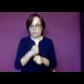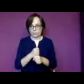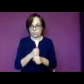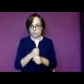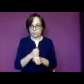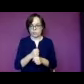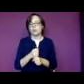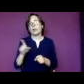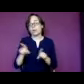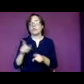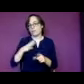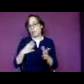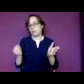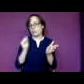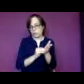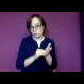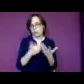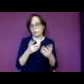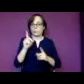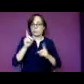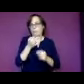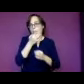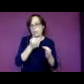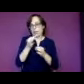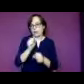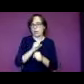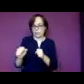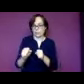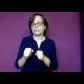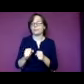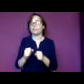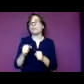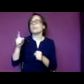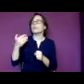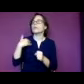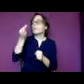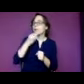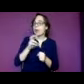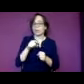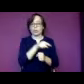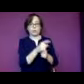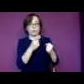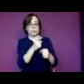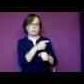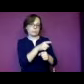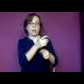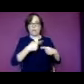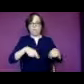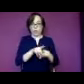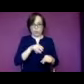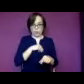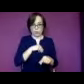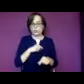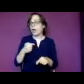warto dodać, bo często takie pytania się pojawiają, gdy o tym opowiadamy, czy taka praca mogłaby powstać. To nie było naszym zamysłem,